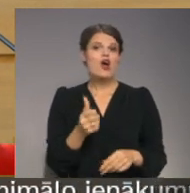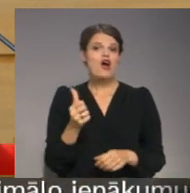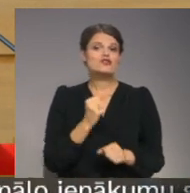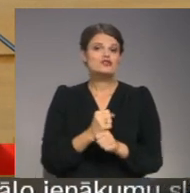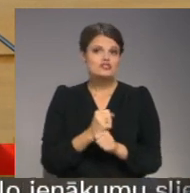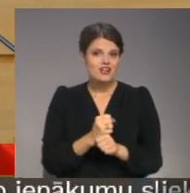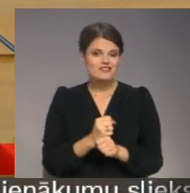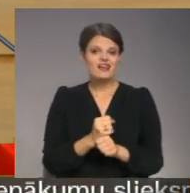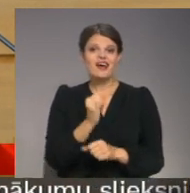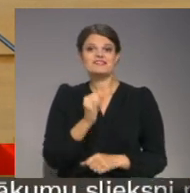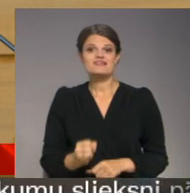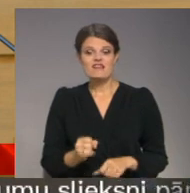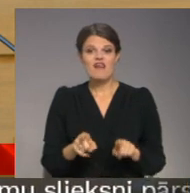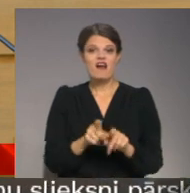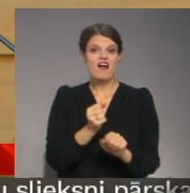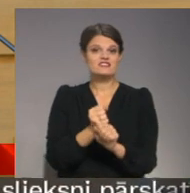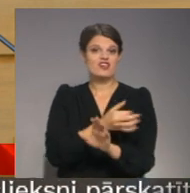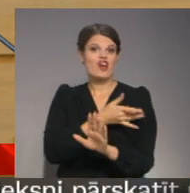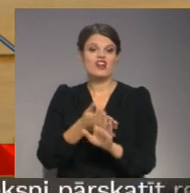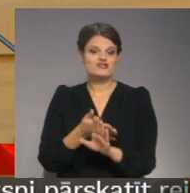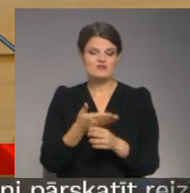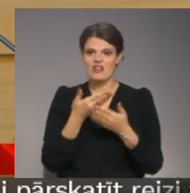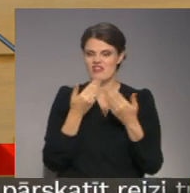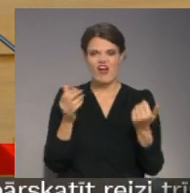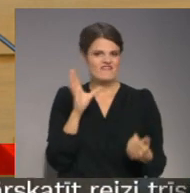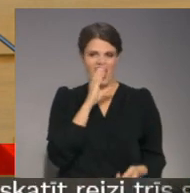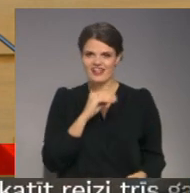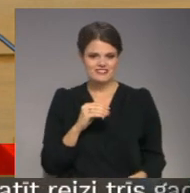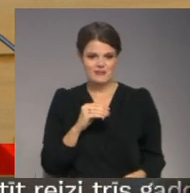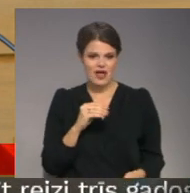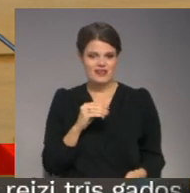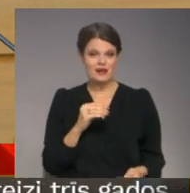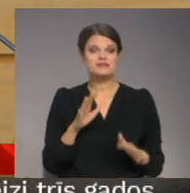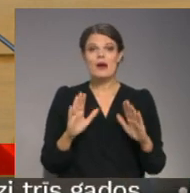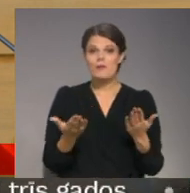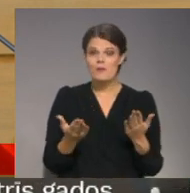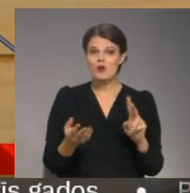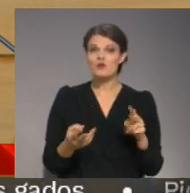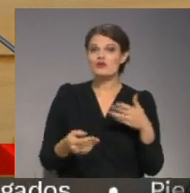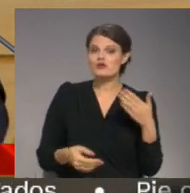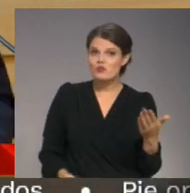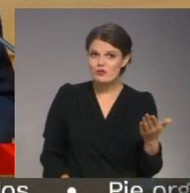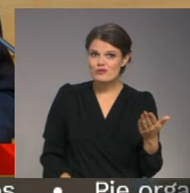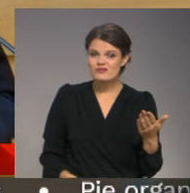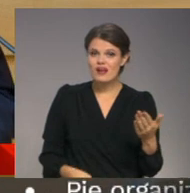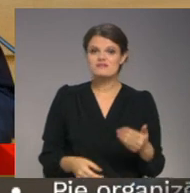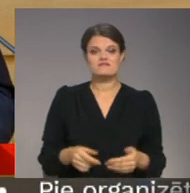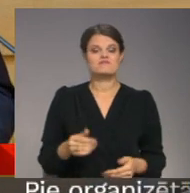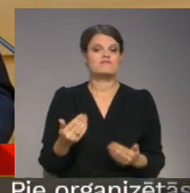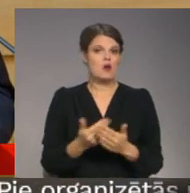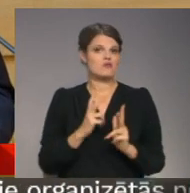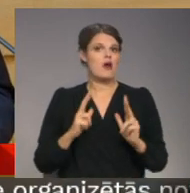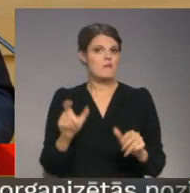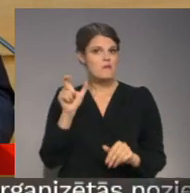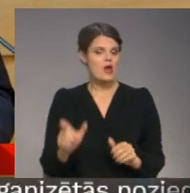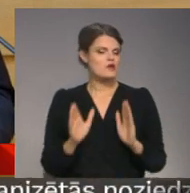strādātu, sliktāk, kā strādāja līdz šim, strādāt nav iespējams. Taču no otras puses Staķa kungam būs ļoti